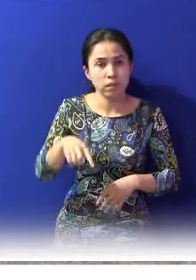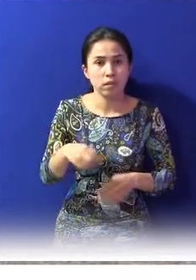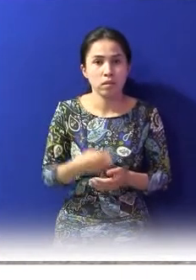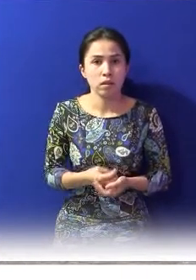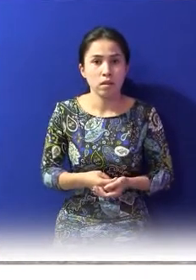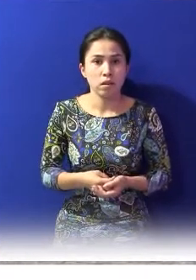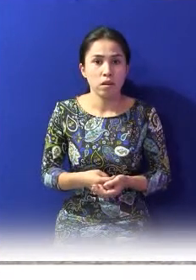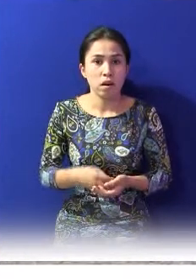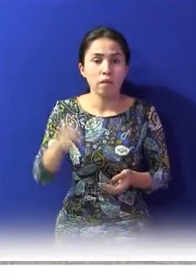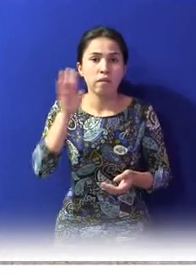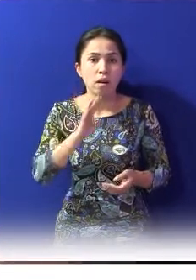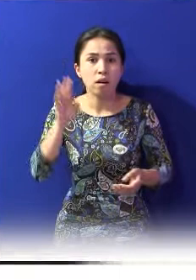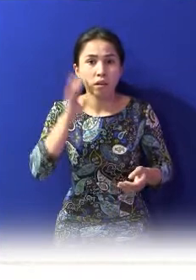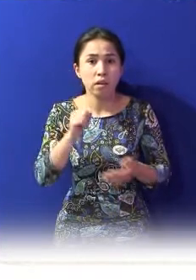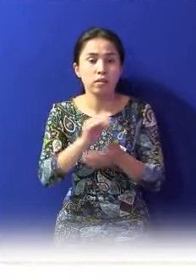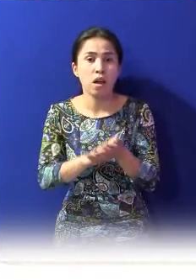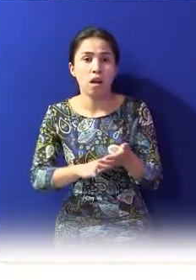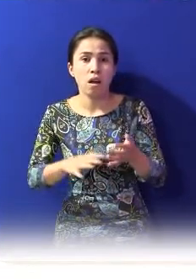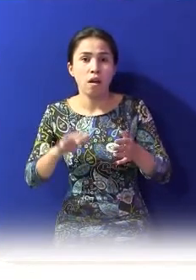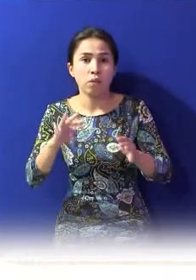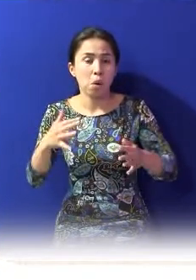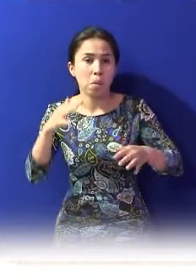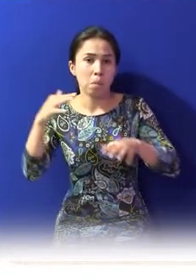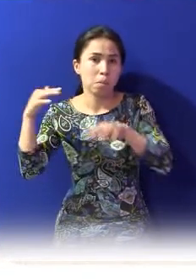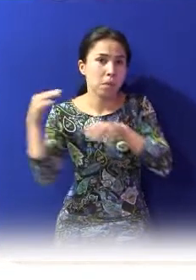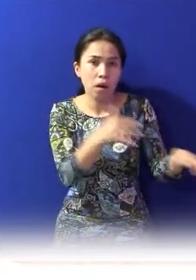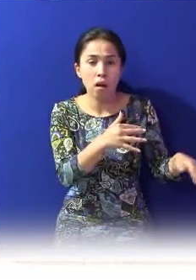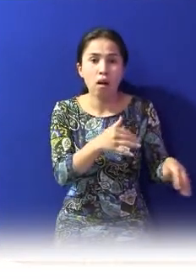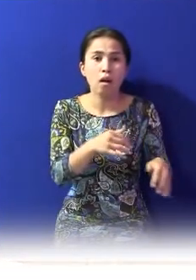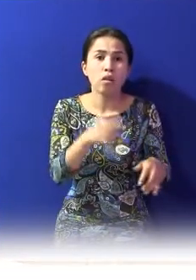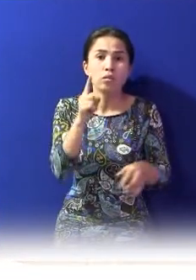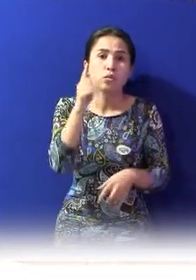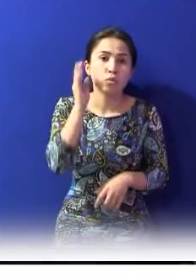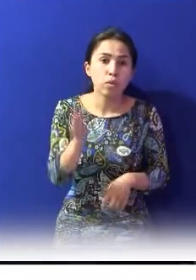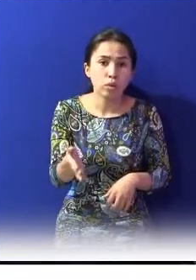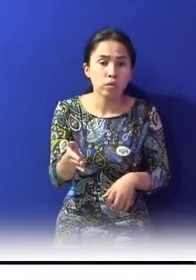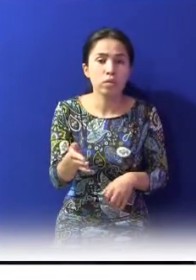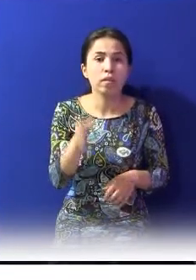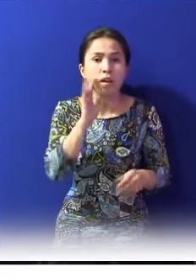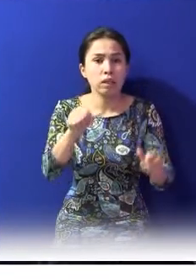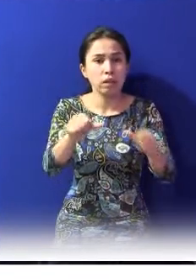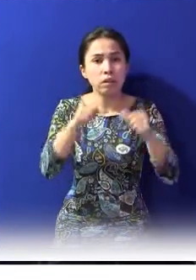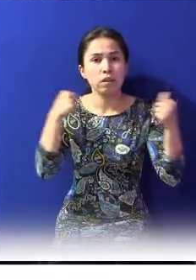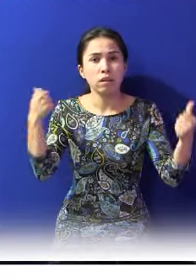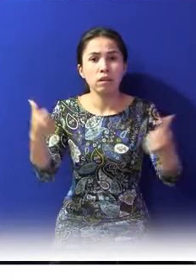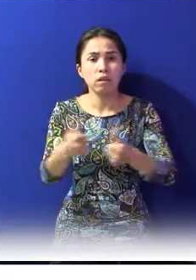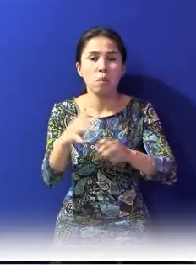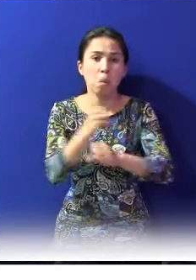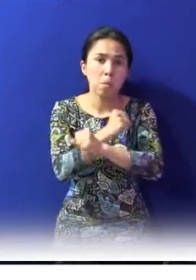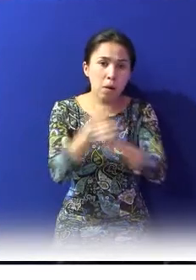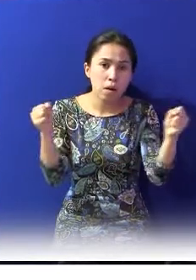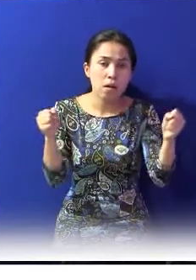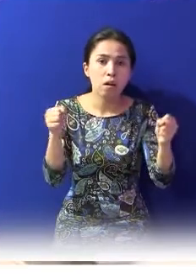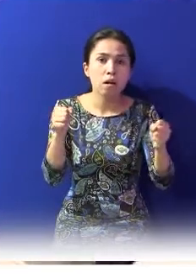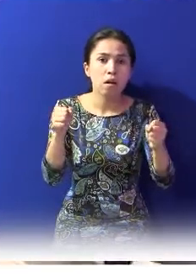қазіргі уақытта қаралып жатқан қоғамдық көлік қауіпсіздігі саласындағы жобаны қолға алды. Аймақ басшысы бұл жұмыстарды жеделдетуді тапсырды. Бұдан